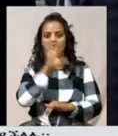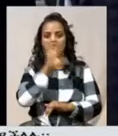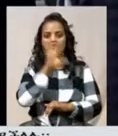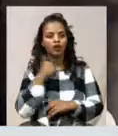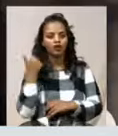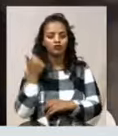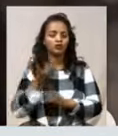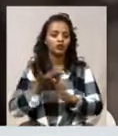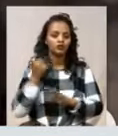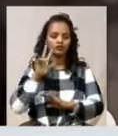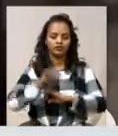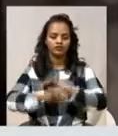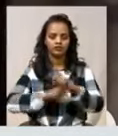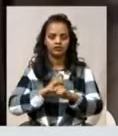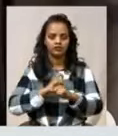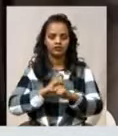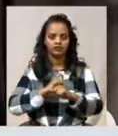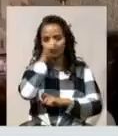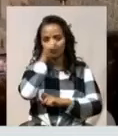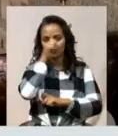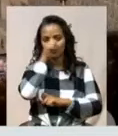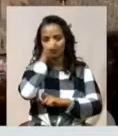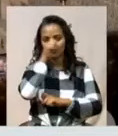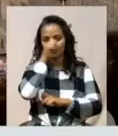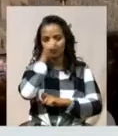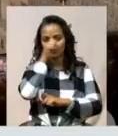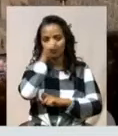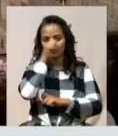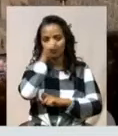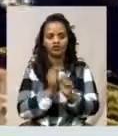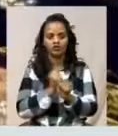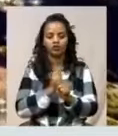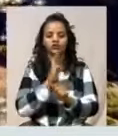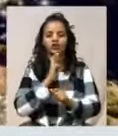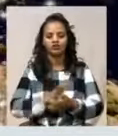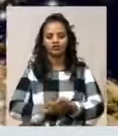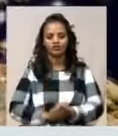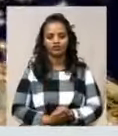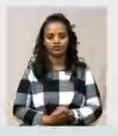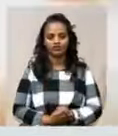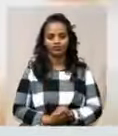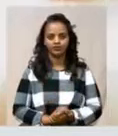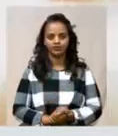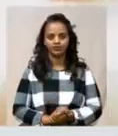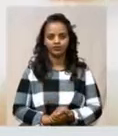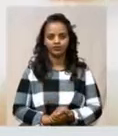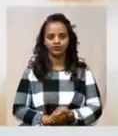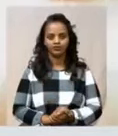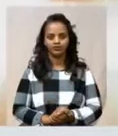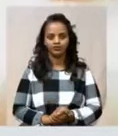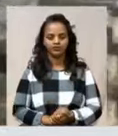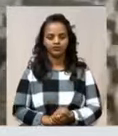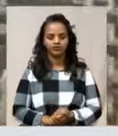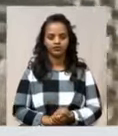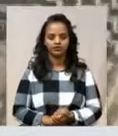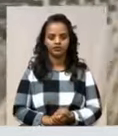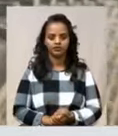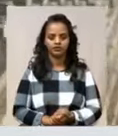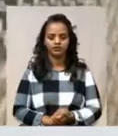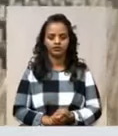ሌሎችም ባለፉት 3 ዓመታት በኢትዮጵያ እውን የሆኑ አንኳር የለውጥ ስራዎች ናቸው።